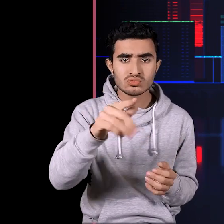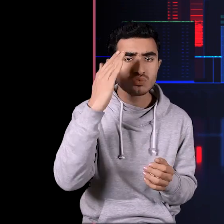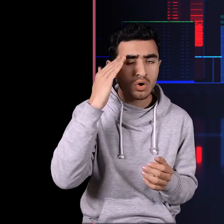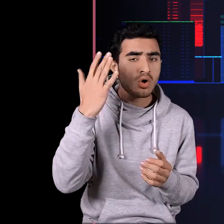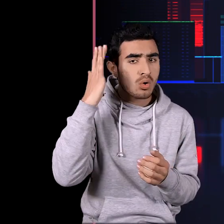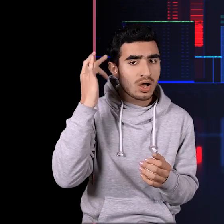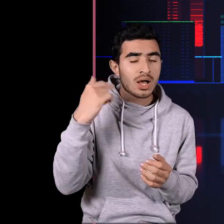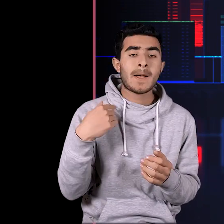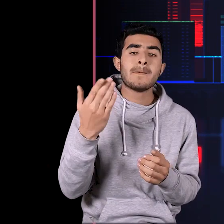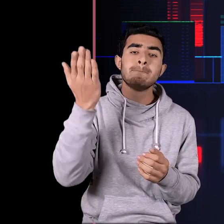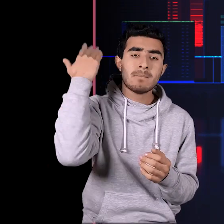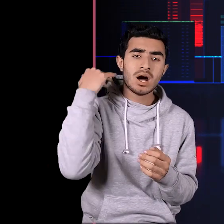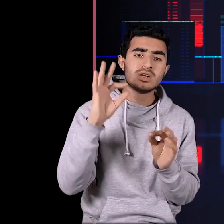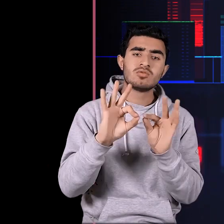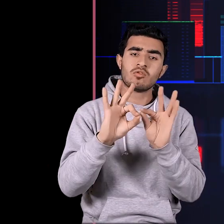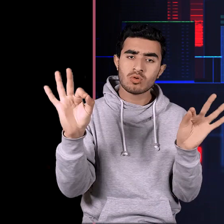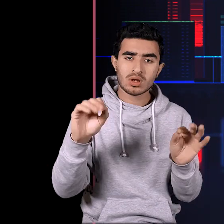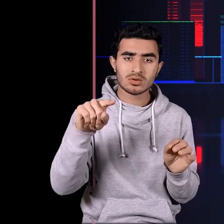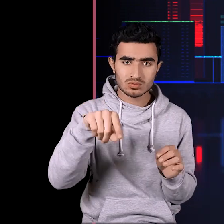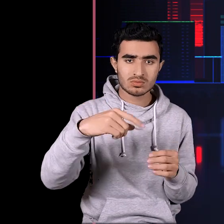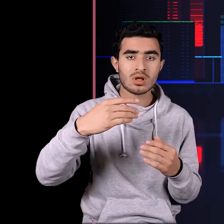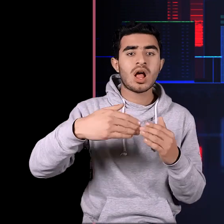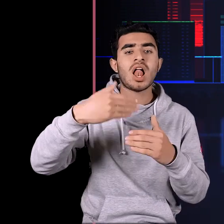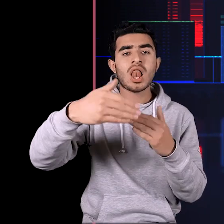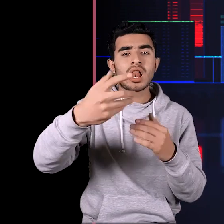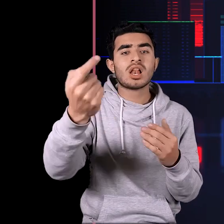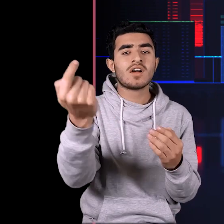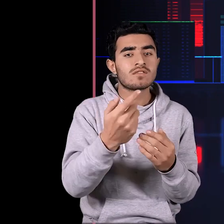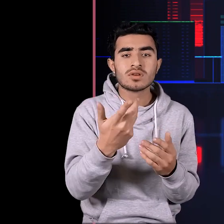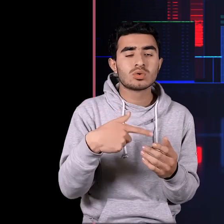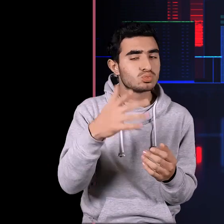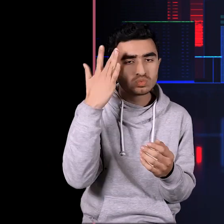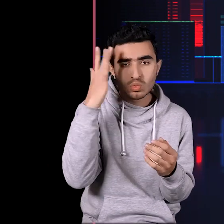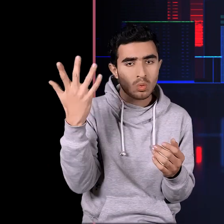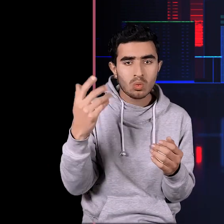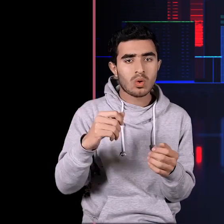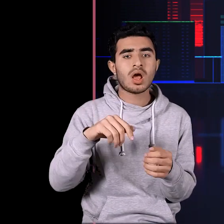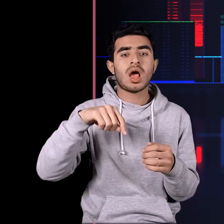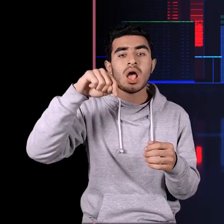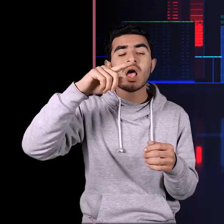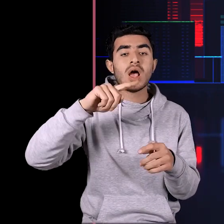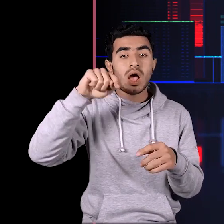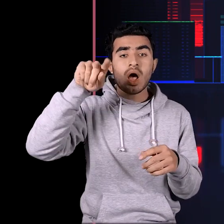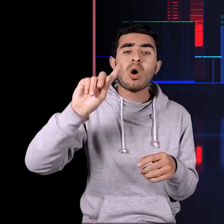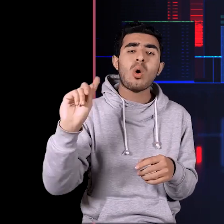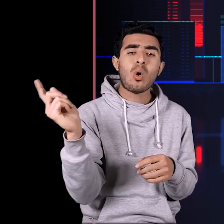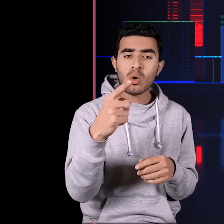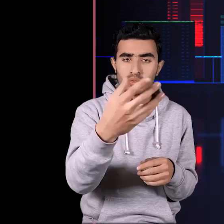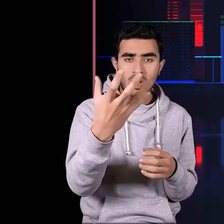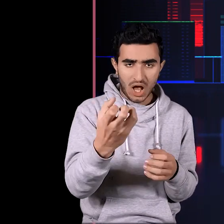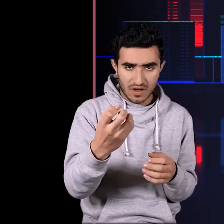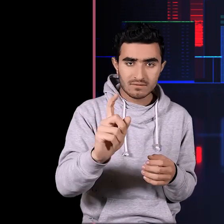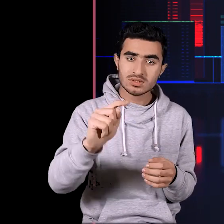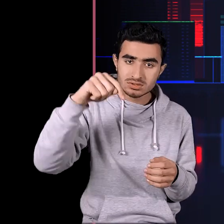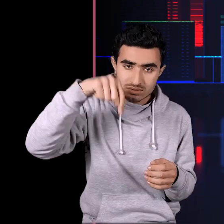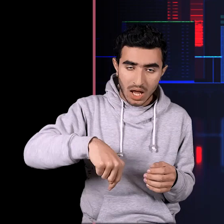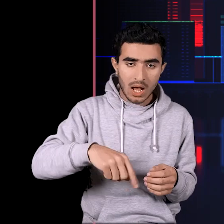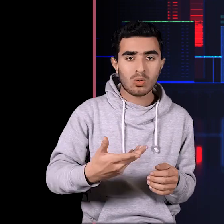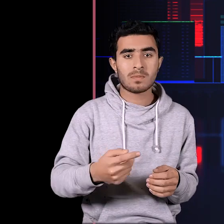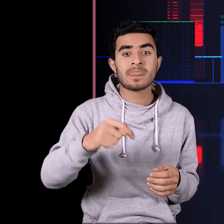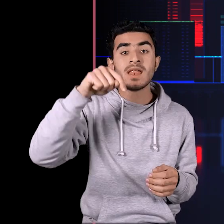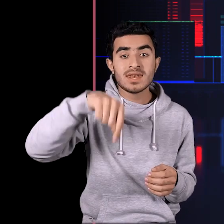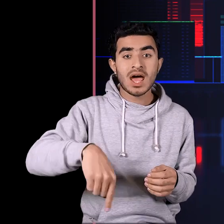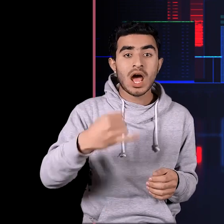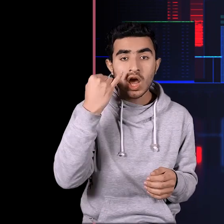पास्ट इज़ इन द पास्ट. आपके ऊपर उसका कोई कंट्रोल नहीं है. व्हाट इज़ इन द फ्यूचर यू डोंट नो, उस पर भी हमारा कोई, जो है वो इस वक्त है. द